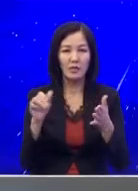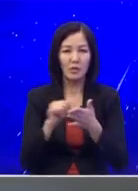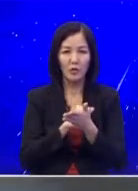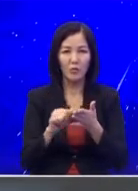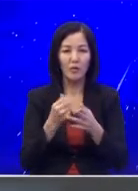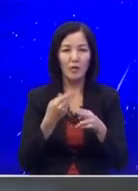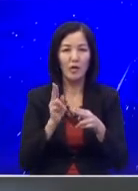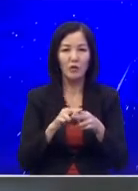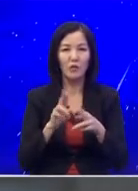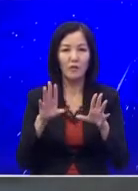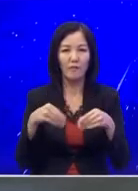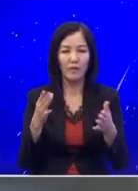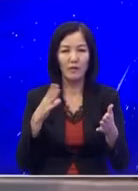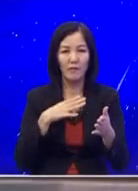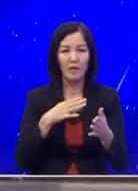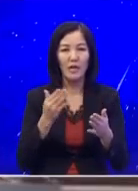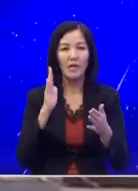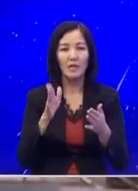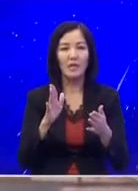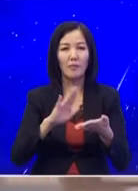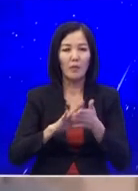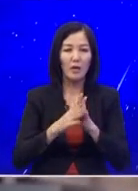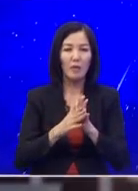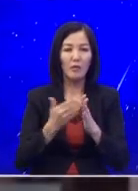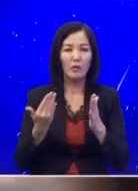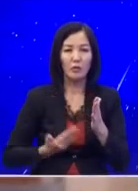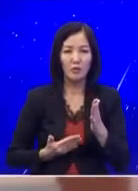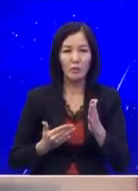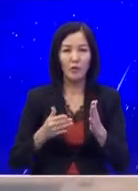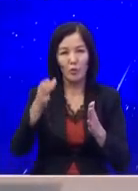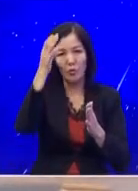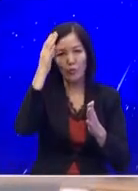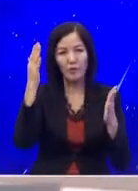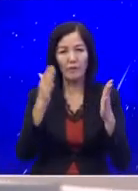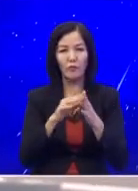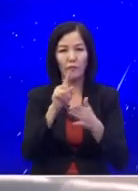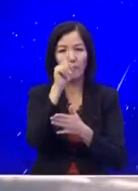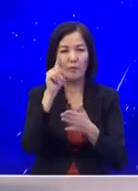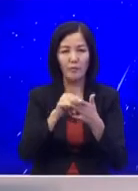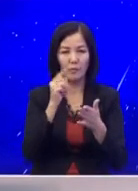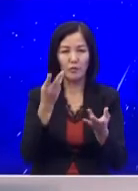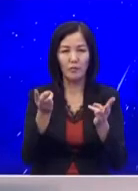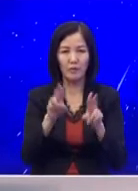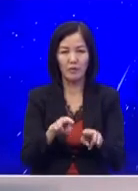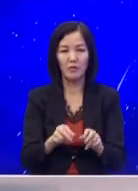документов, которые были ему выданы. Дальнейшее благополучие жильцов умного дома остается под вопросом.